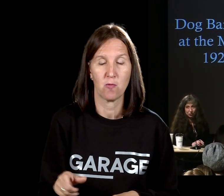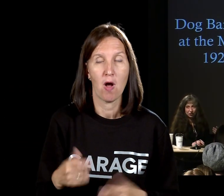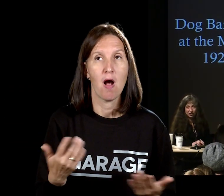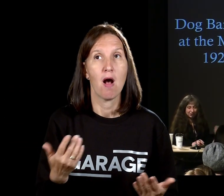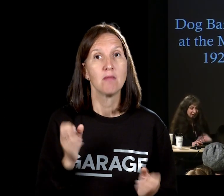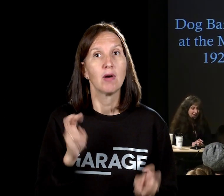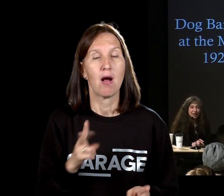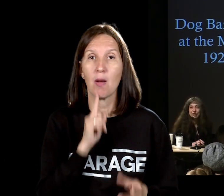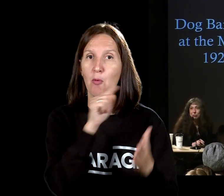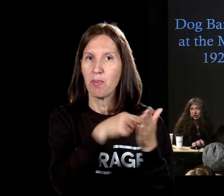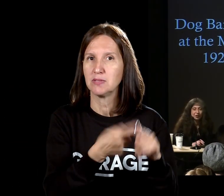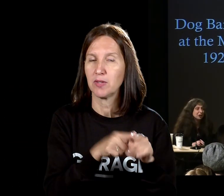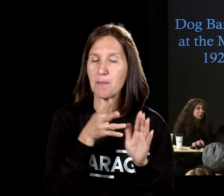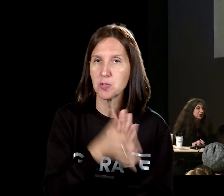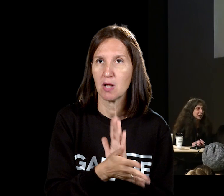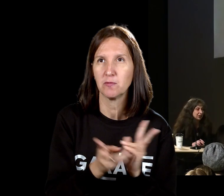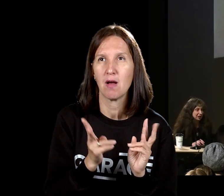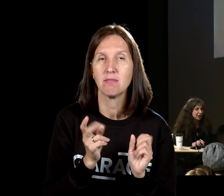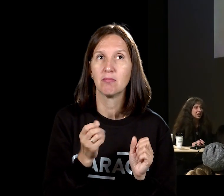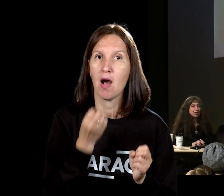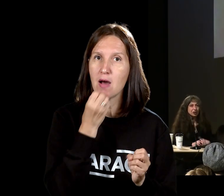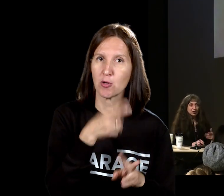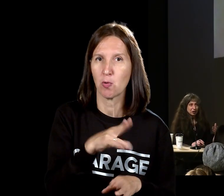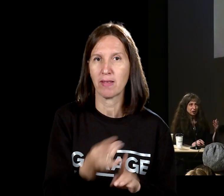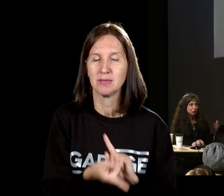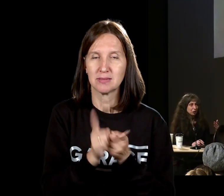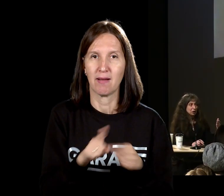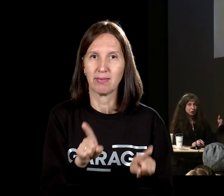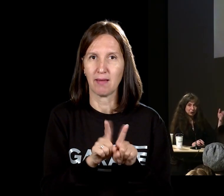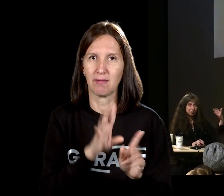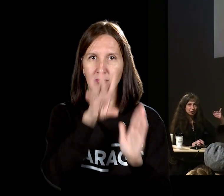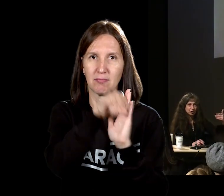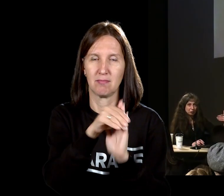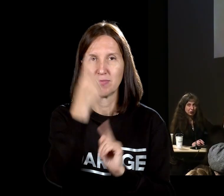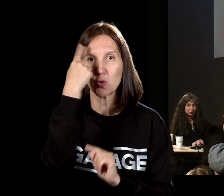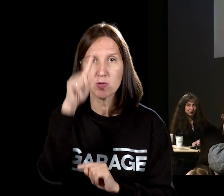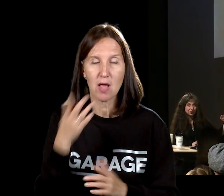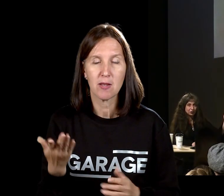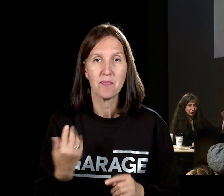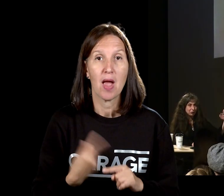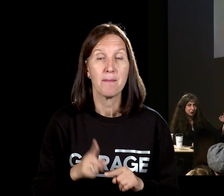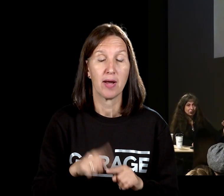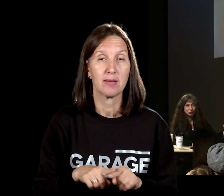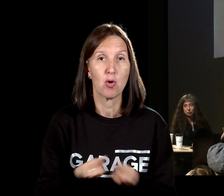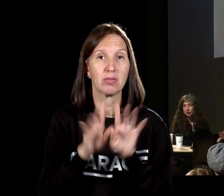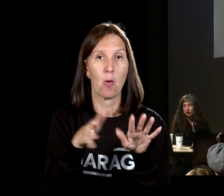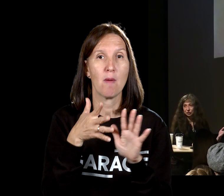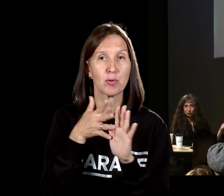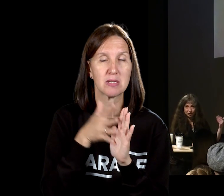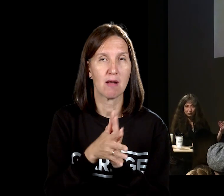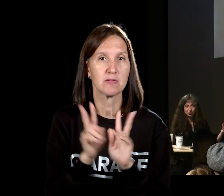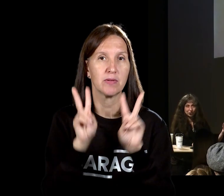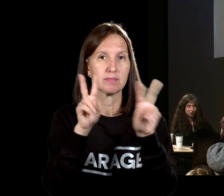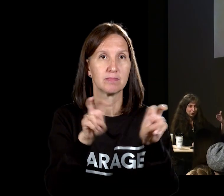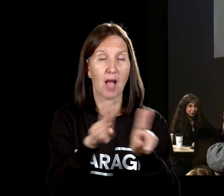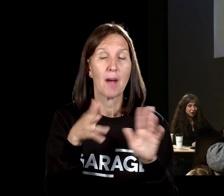пространстве? Каково оказаться одним из таких вот созданий? Каково? И поэтому это пространство всегда маркировано как пространство,